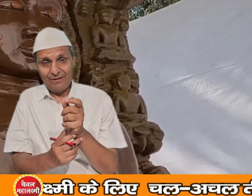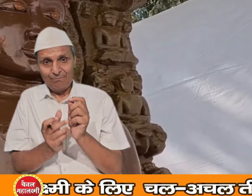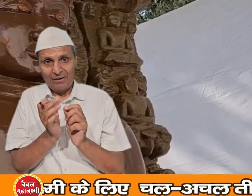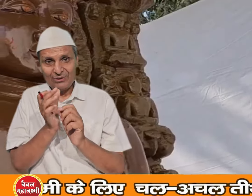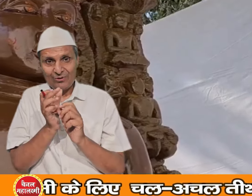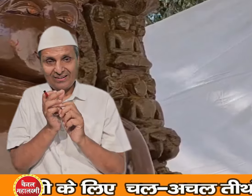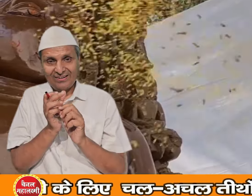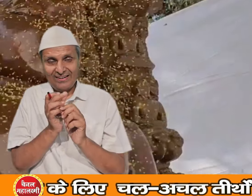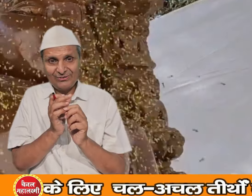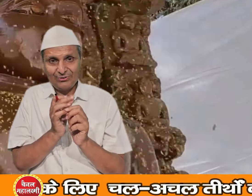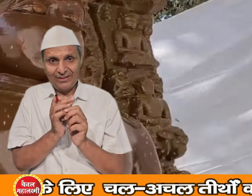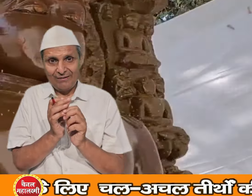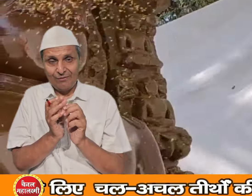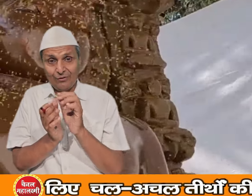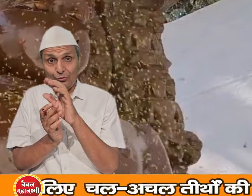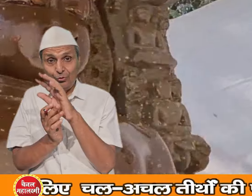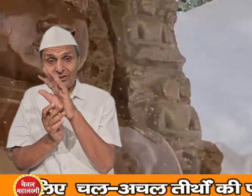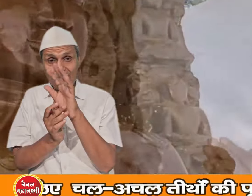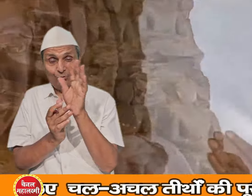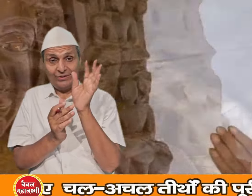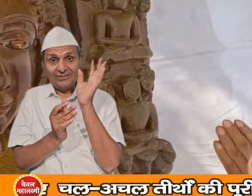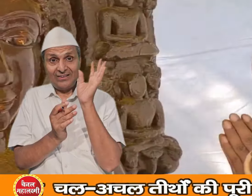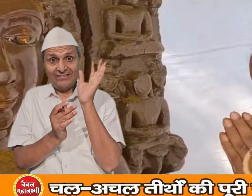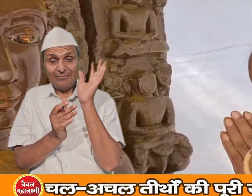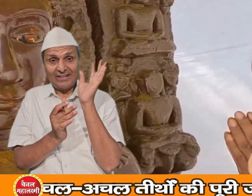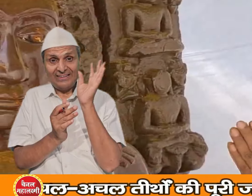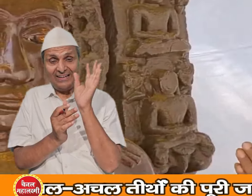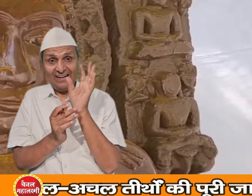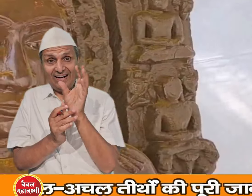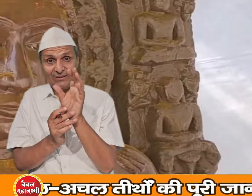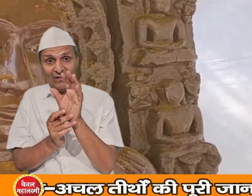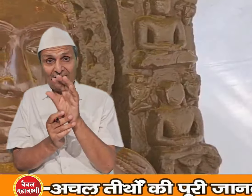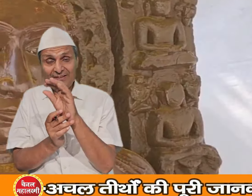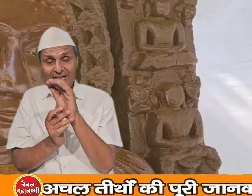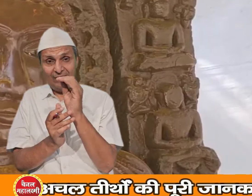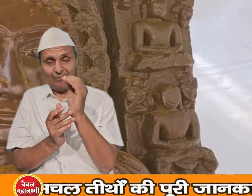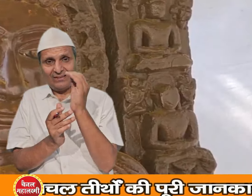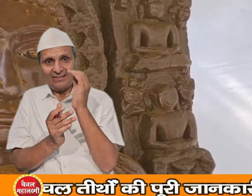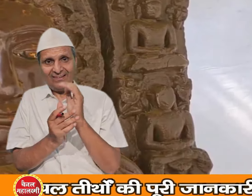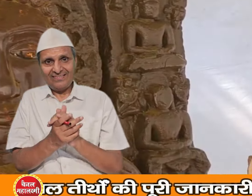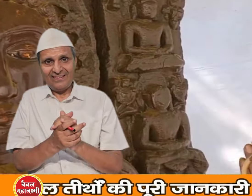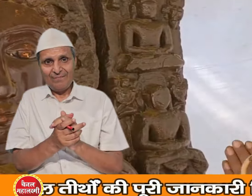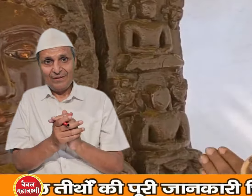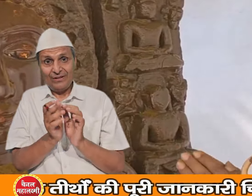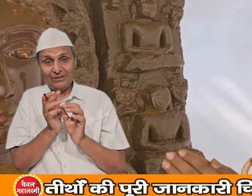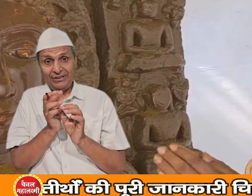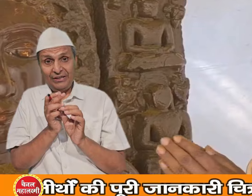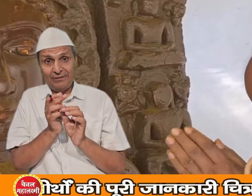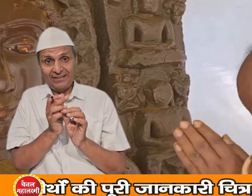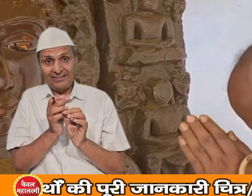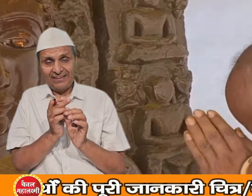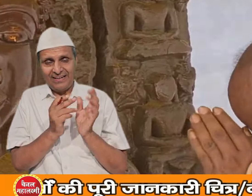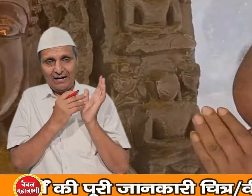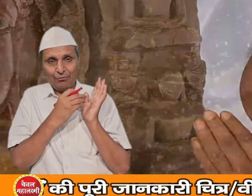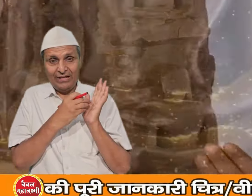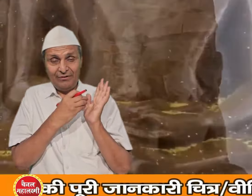था बादलों का गड़गड़ा शुरू हो गया दूर तक जो सूरज जान चमक रहा था आज वह अंधेरे में बदल रहा था तीन